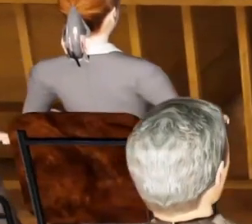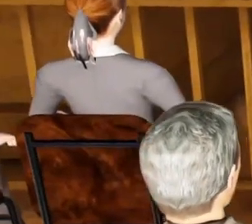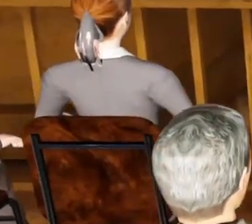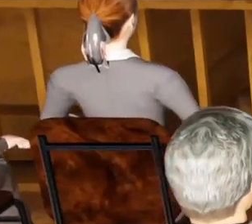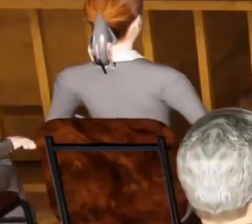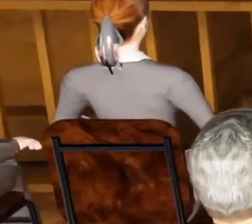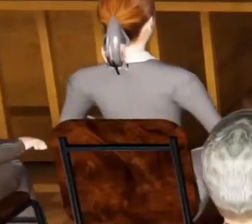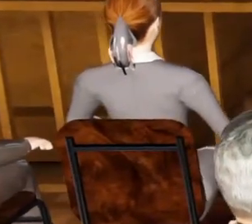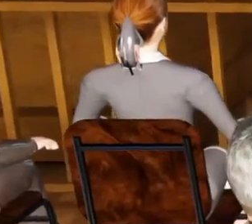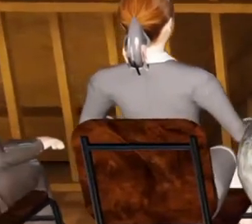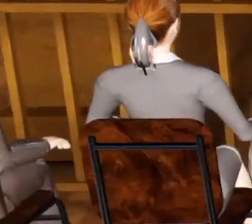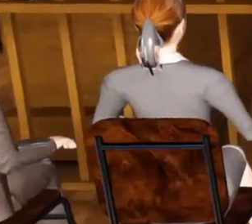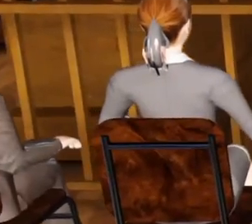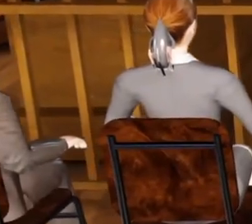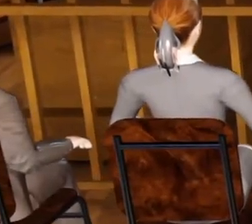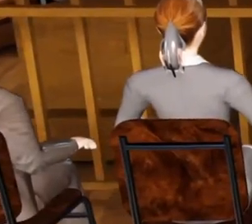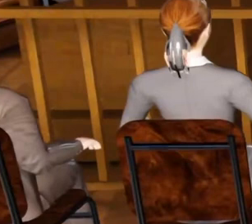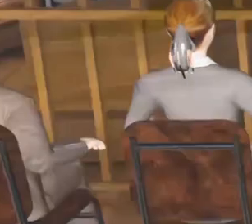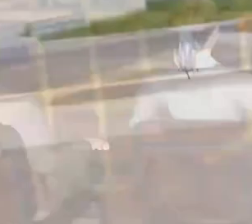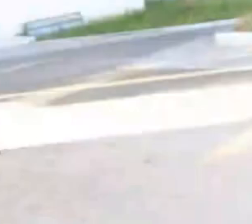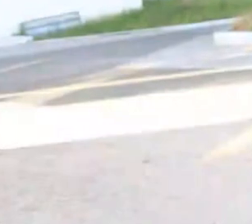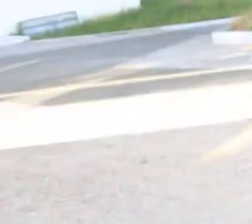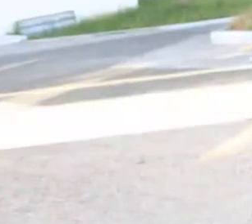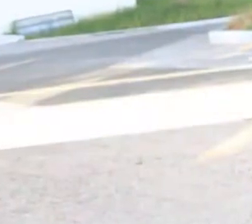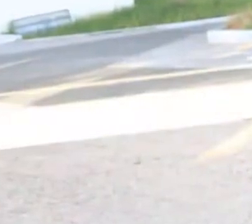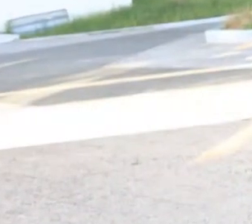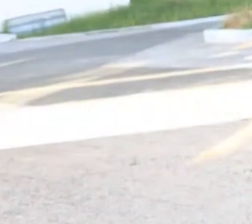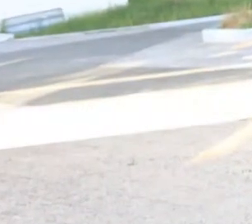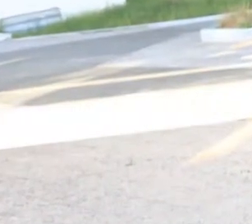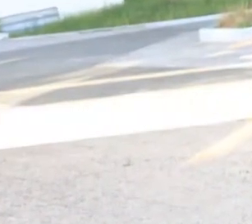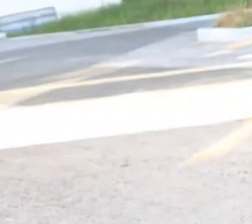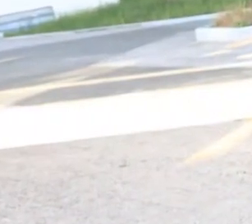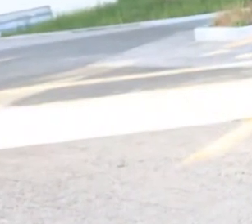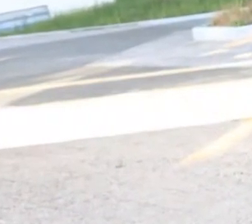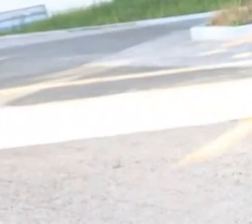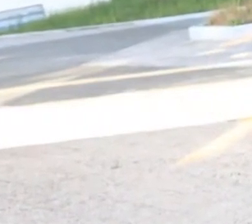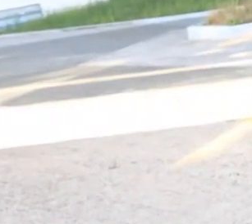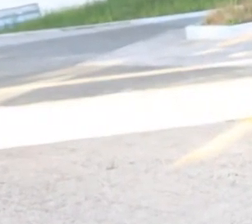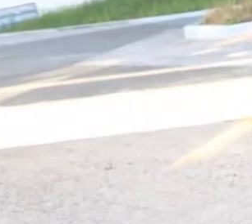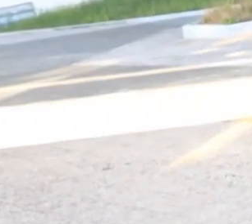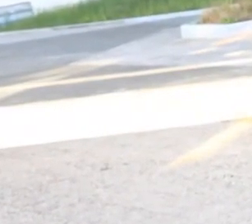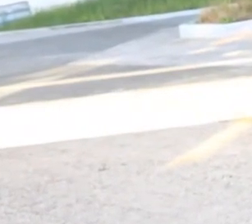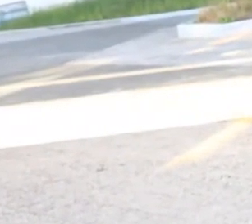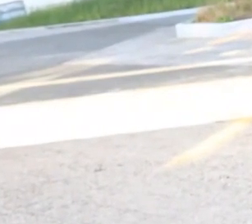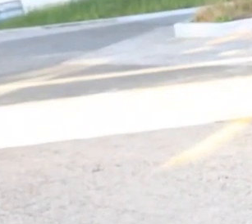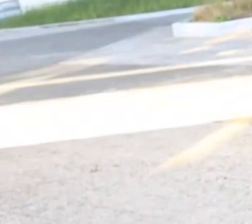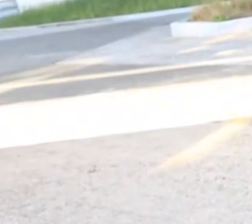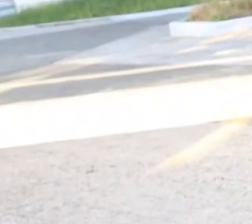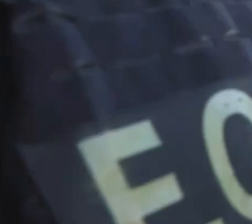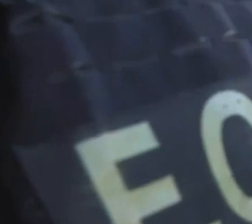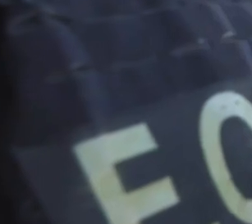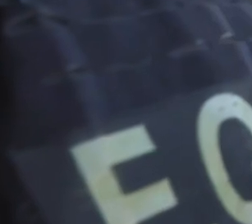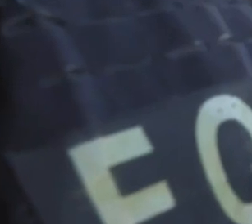κοντά γιατί πραγματικά το πράγμα έφτασε στο μη πρέκι πάμε λοιπόν τώρα να δούμε μερικά πλάνα όχι από